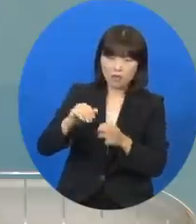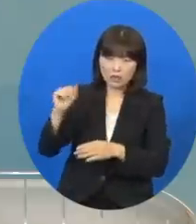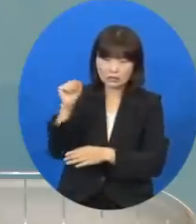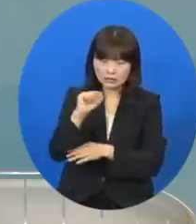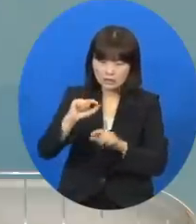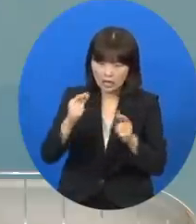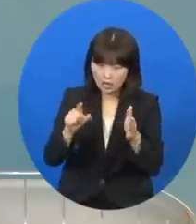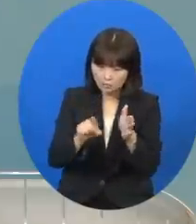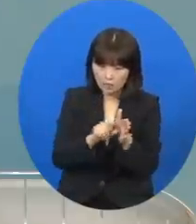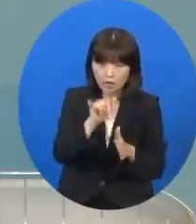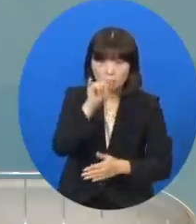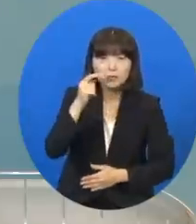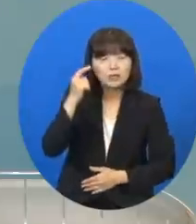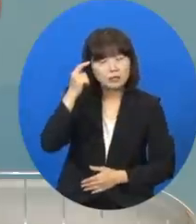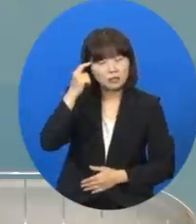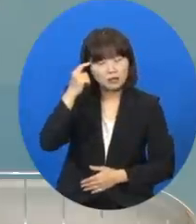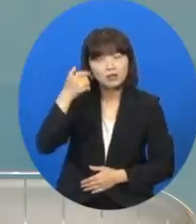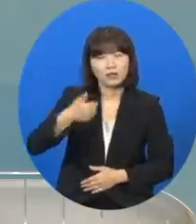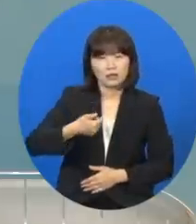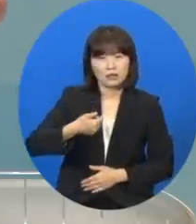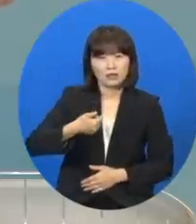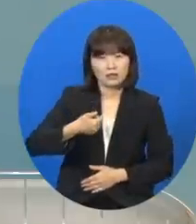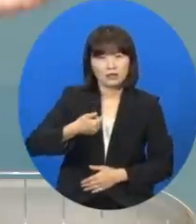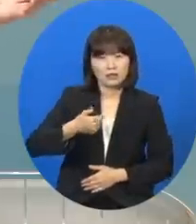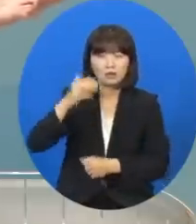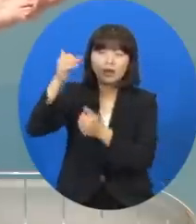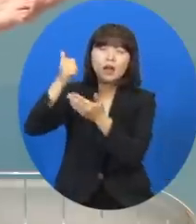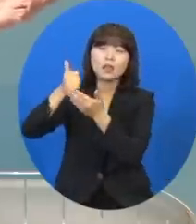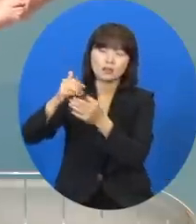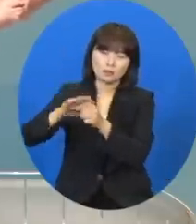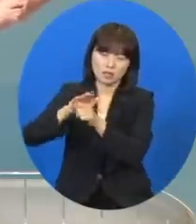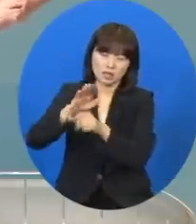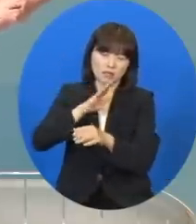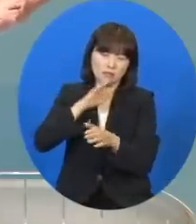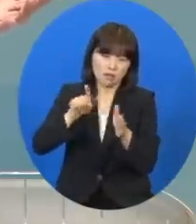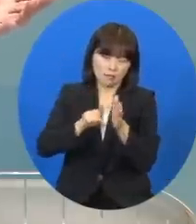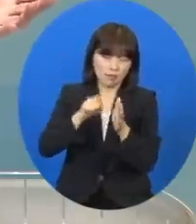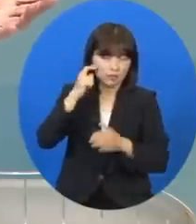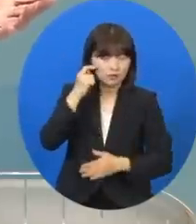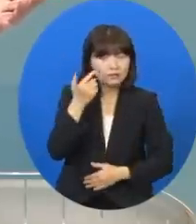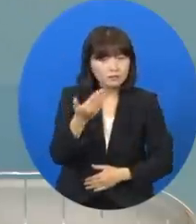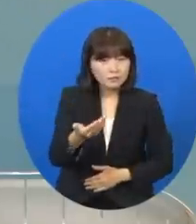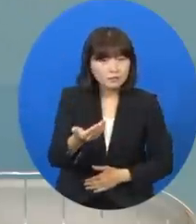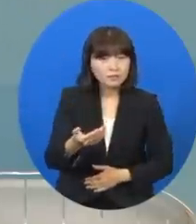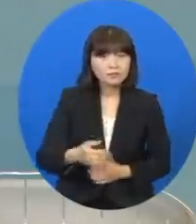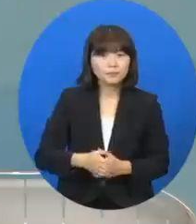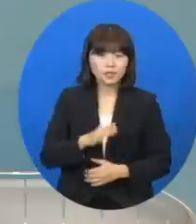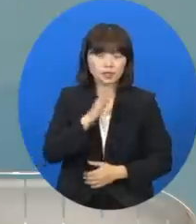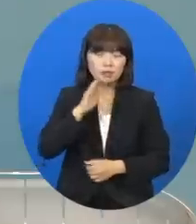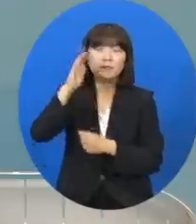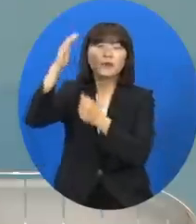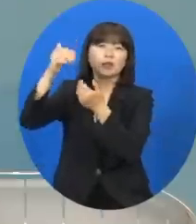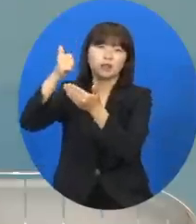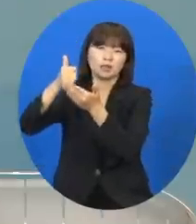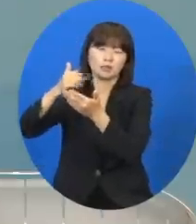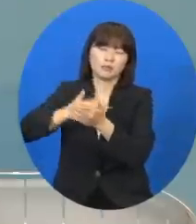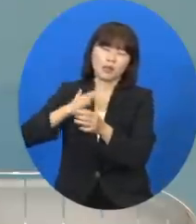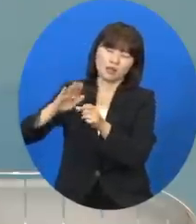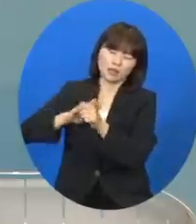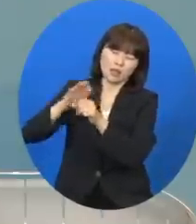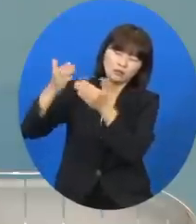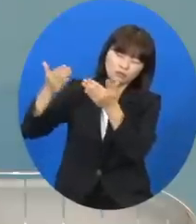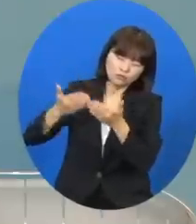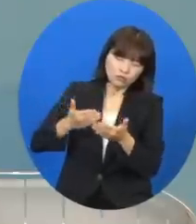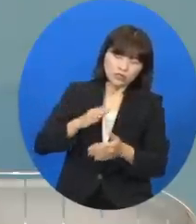있나? 여러분, 하나님의 사랑이 진짜 믿어지십니까? 정말 하나님이 나를 사랑하신다는